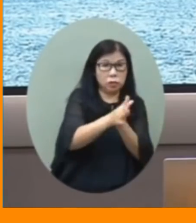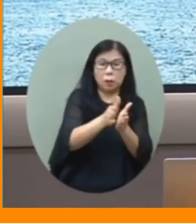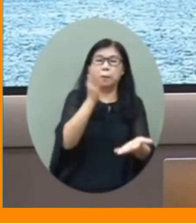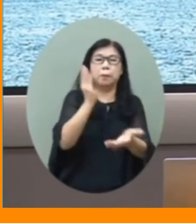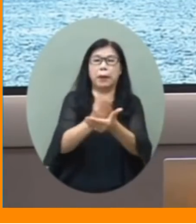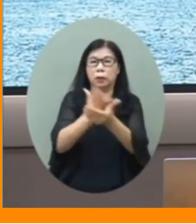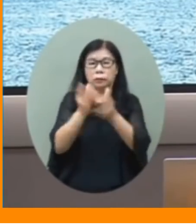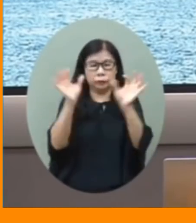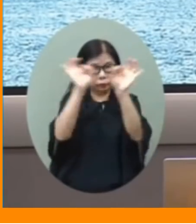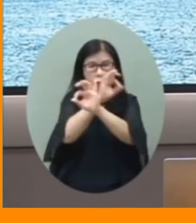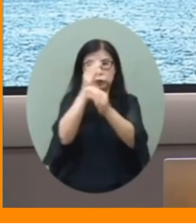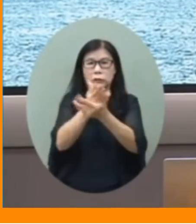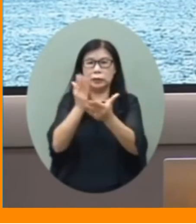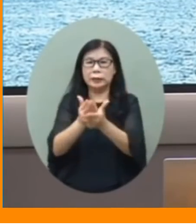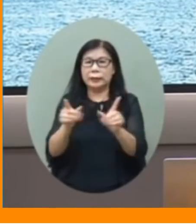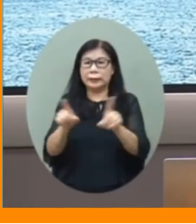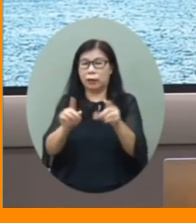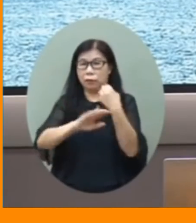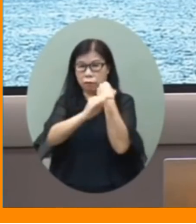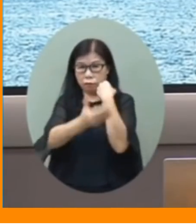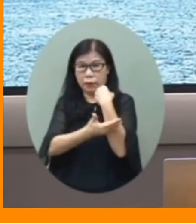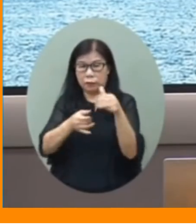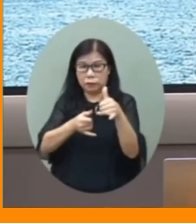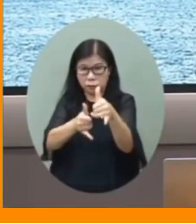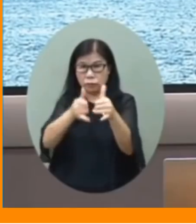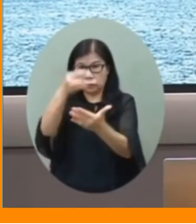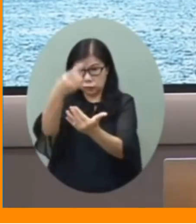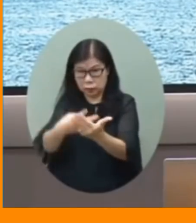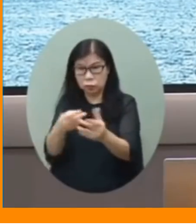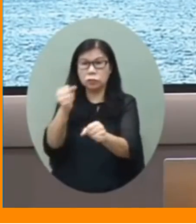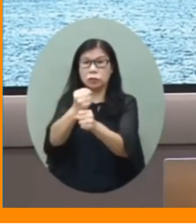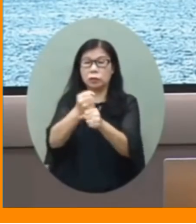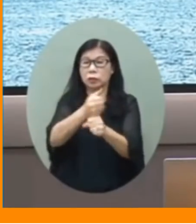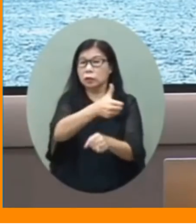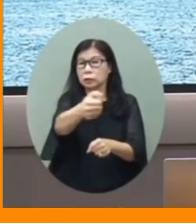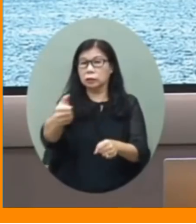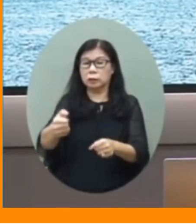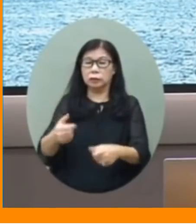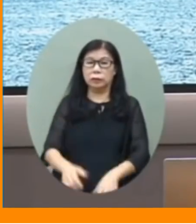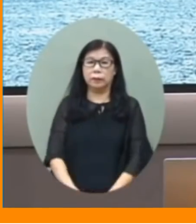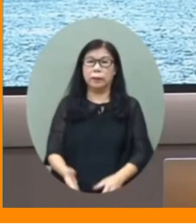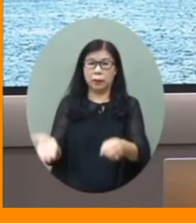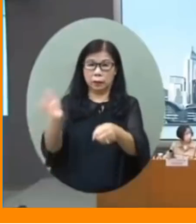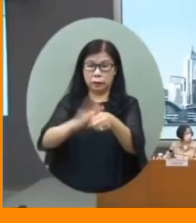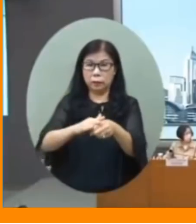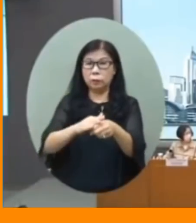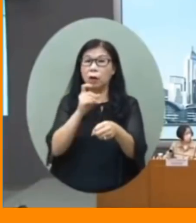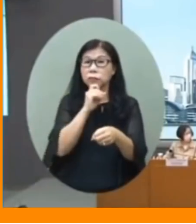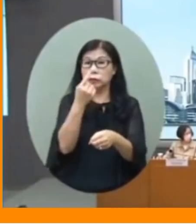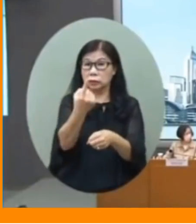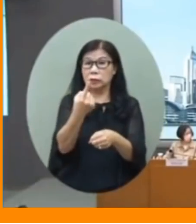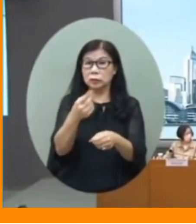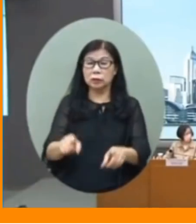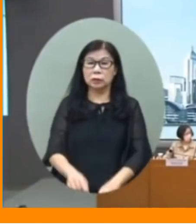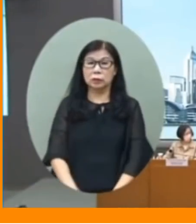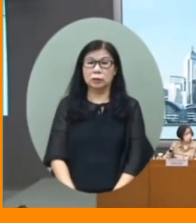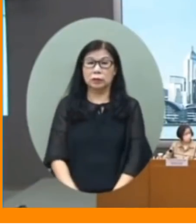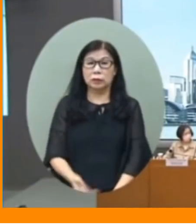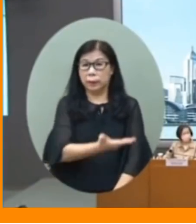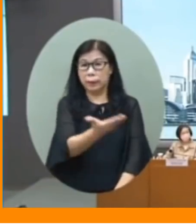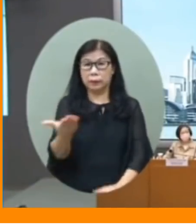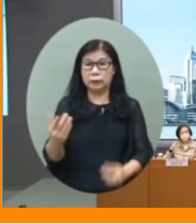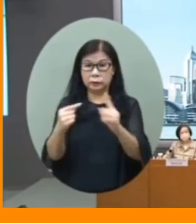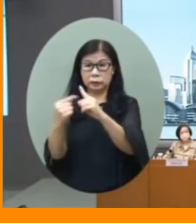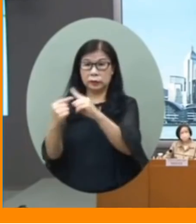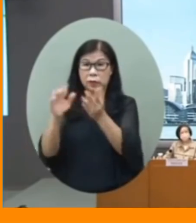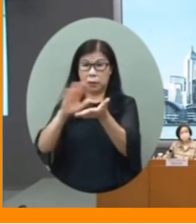翻有冇足夠嘅法律基礎咧嚟到做。多謝。 我或者補充一點，等大家